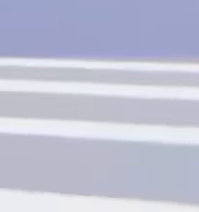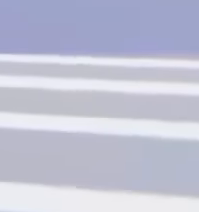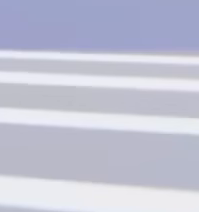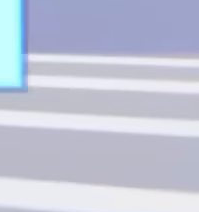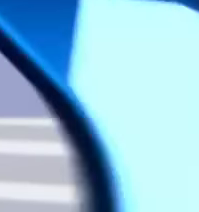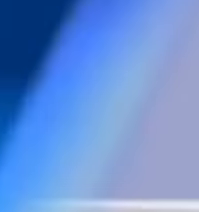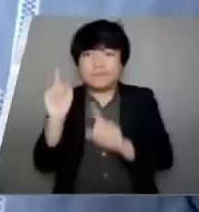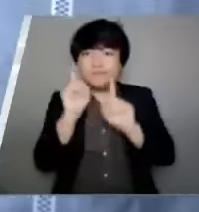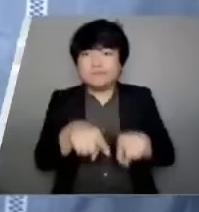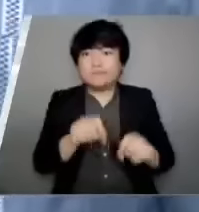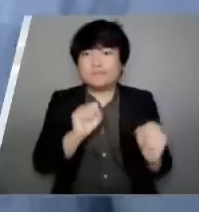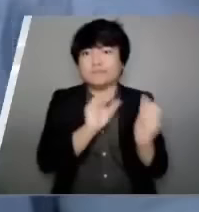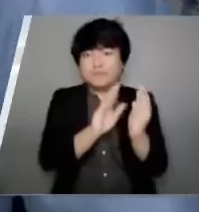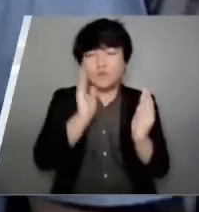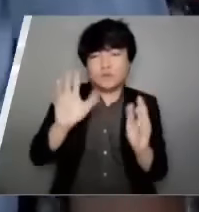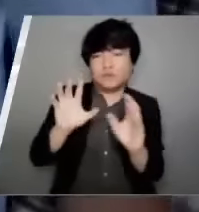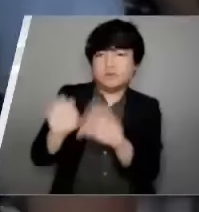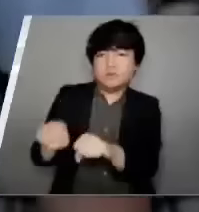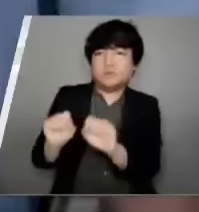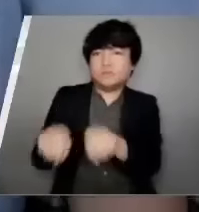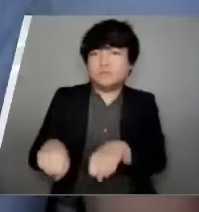Gonzalez.